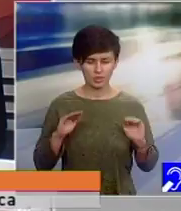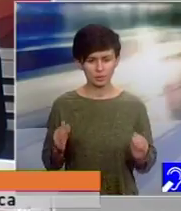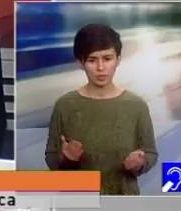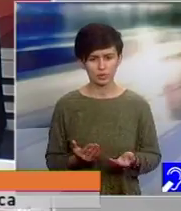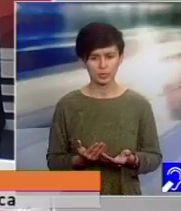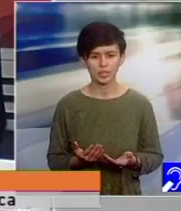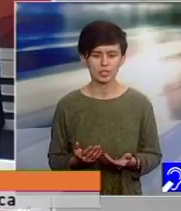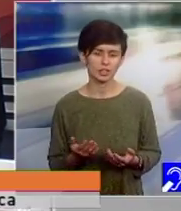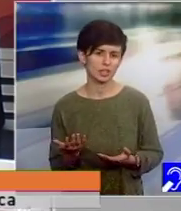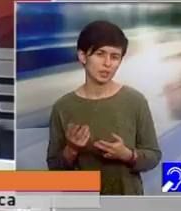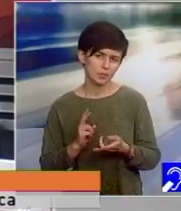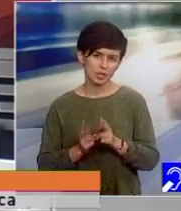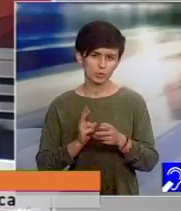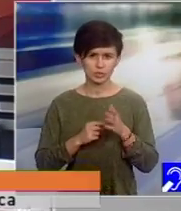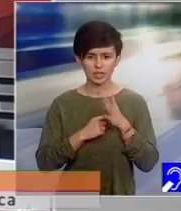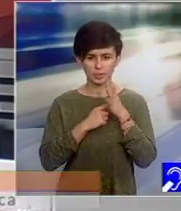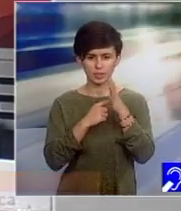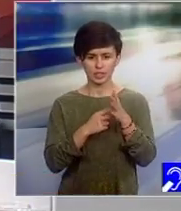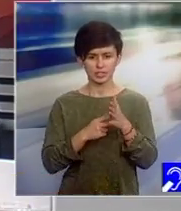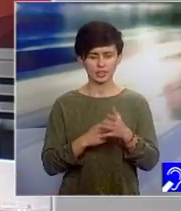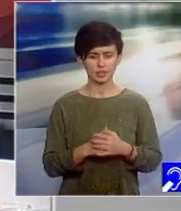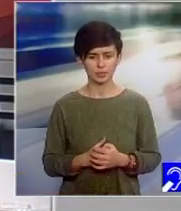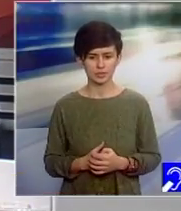să le scoatem, cum să le evidențiem.